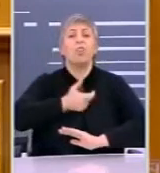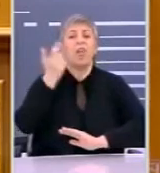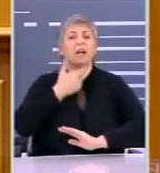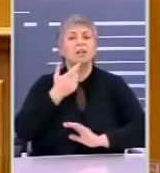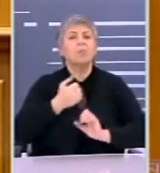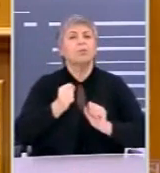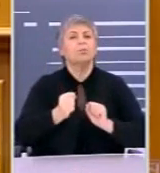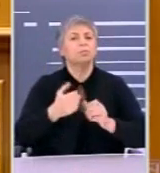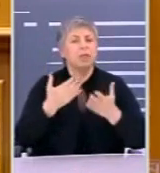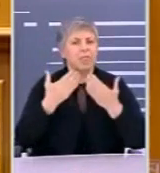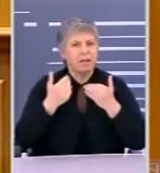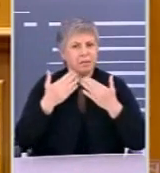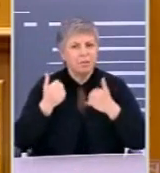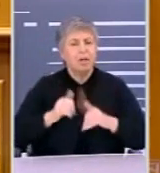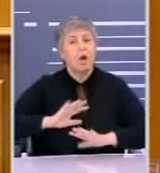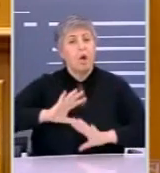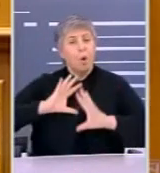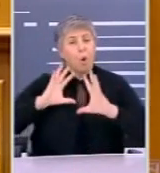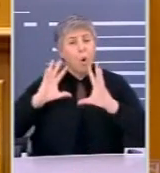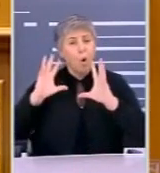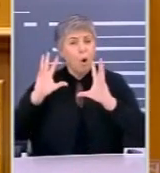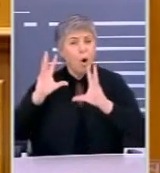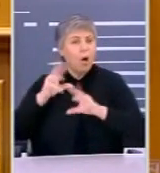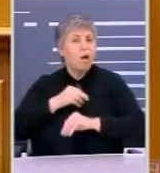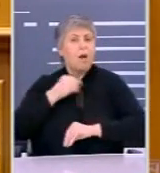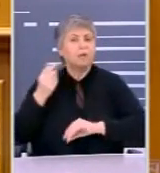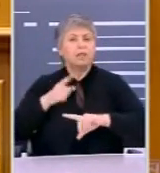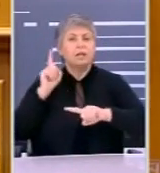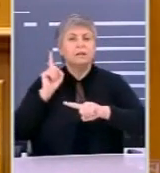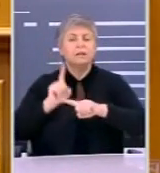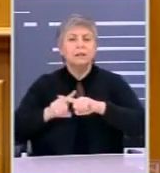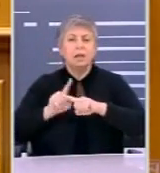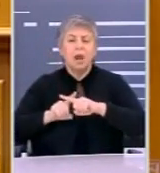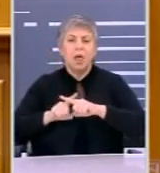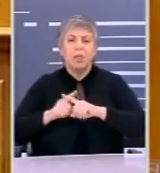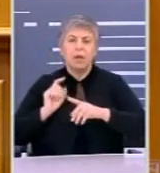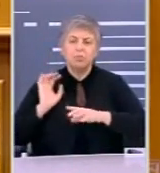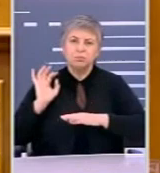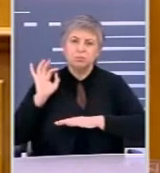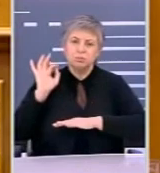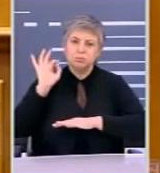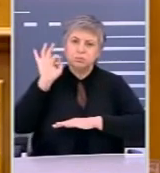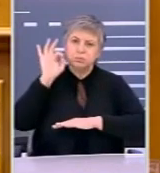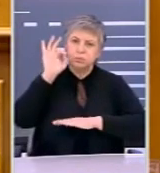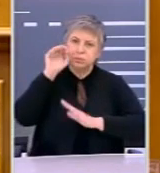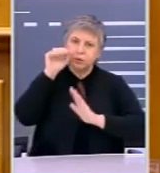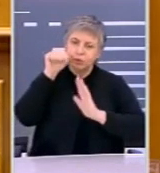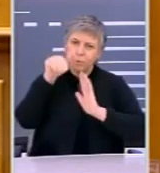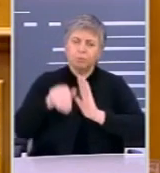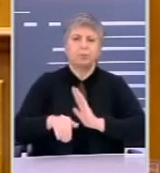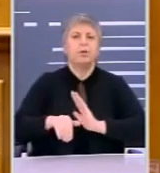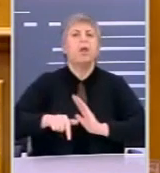πάντων που οδήγησαν τη χώρα στα πρόθυρα της χρεοκοπίας και στα μνημόνια και έβαλαν στην πρέσα τη